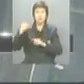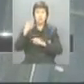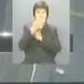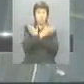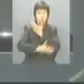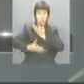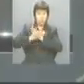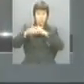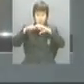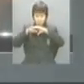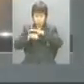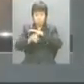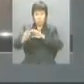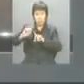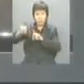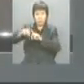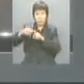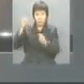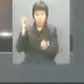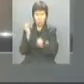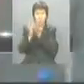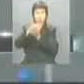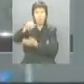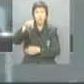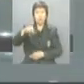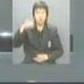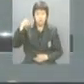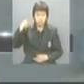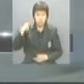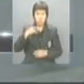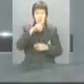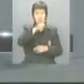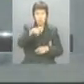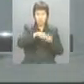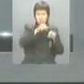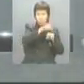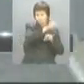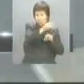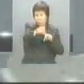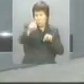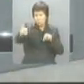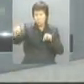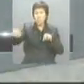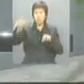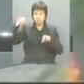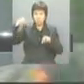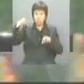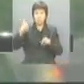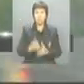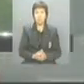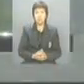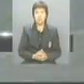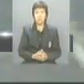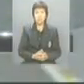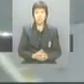ขตวูดวิชทางตะวันออกเฉียงใต้ของกรุงนะคะแล้วก็เขตเอลริงทางตะวันตกและเขตครอยดอนทางตอนใต้ของกรุง